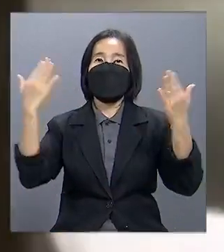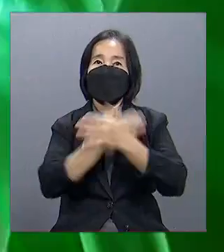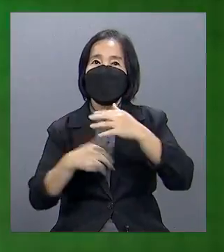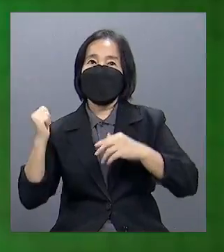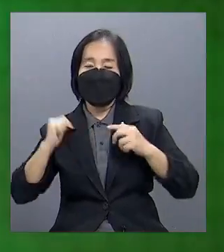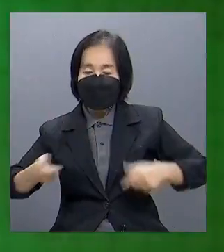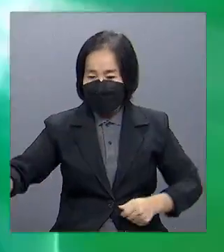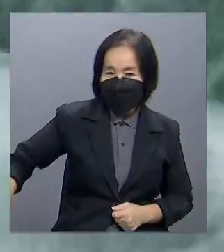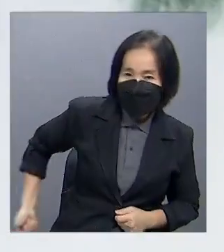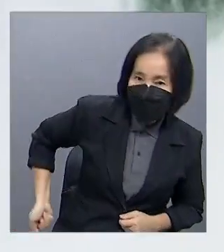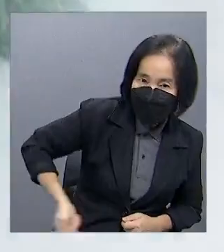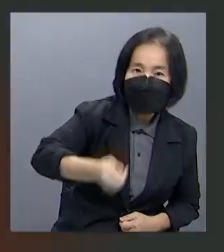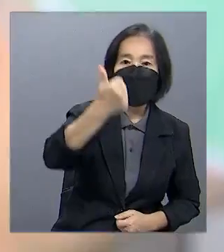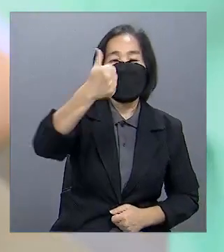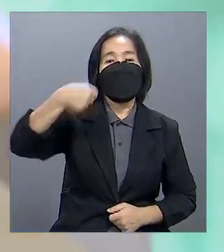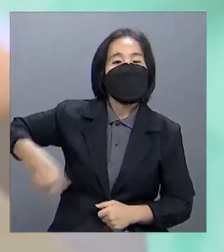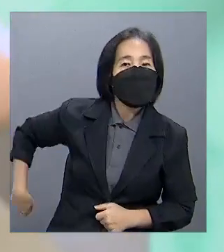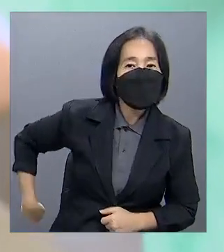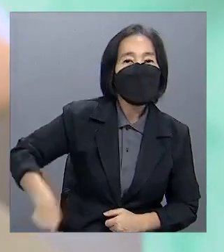ค่ะ